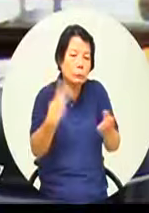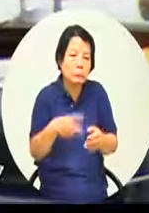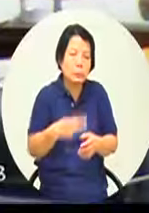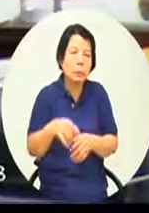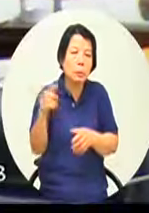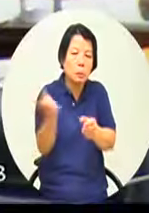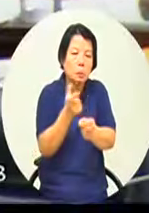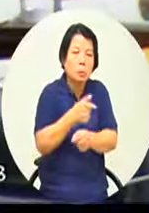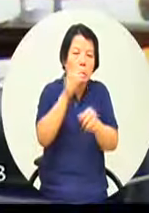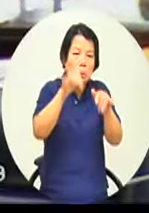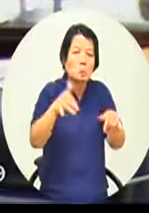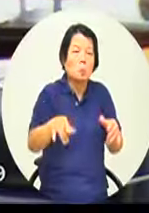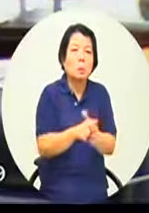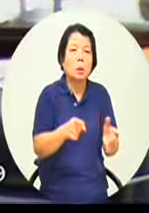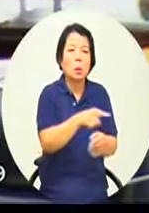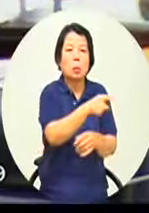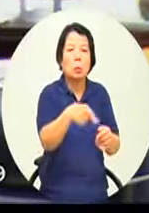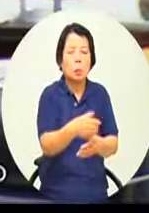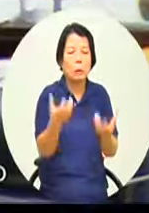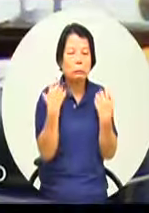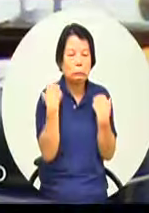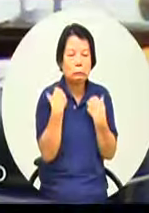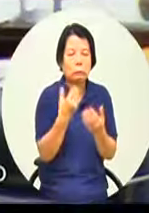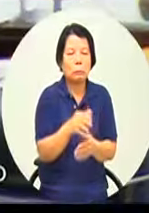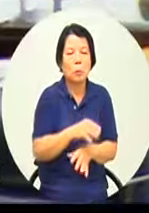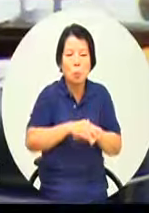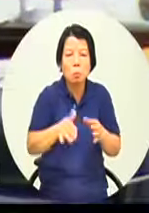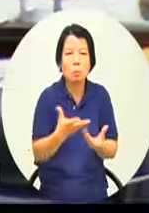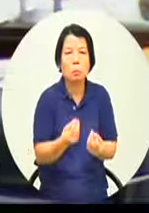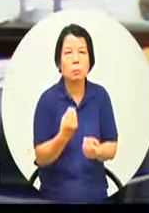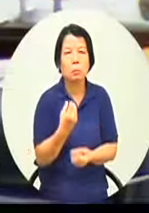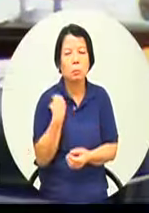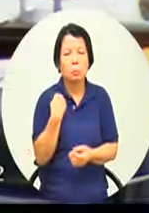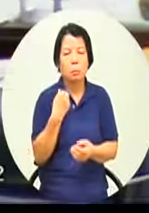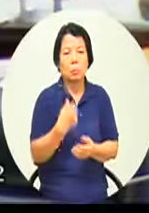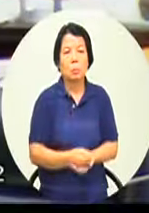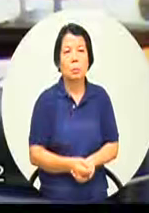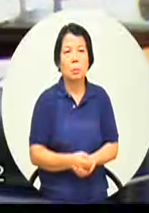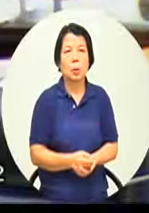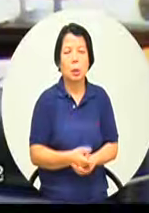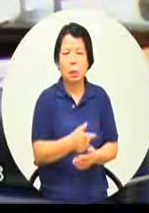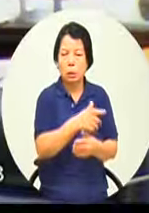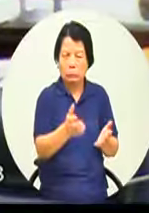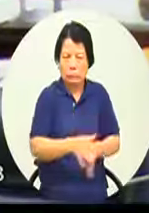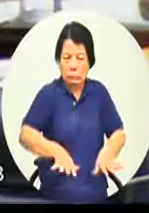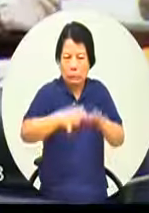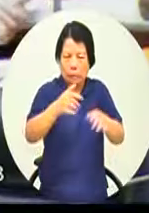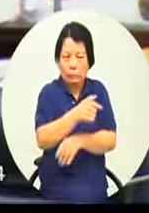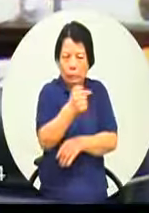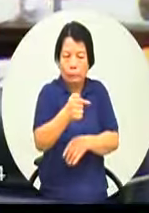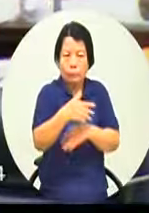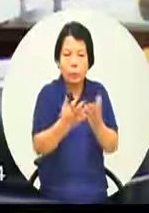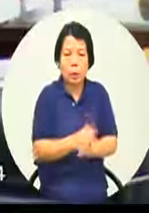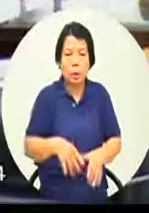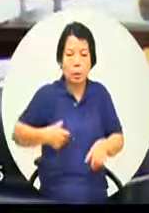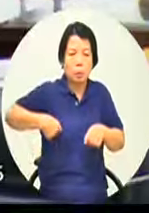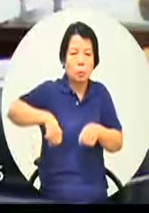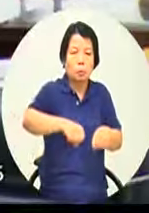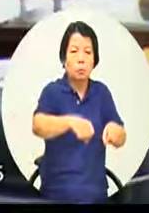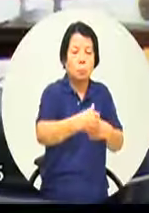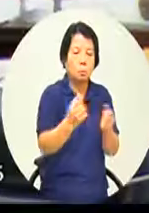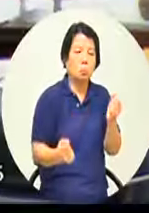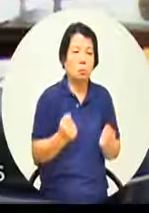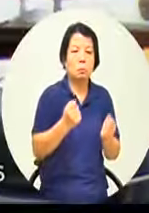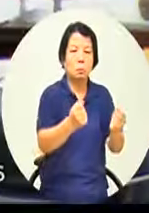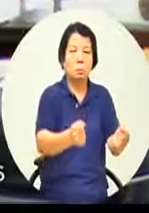们还是要去承受这样的一个困扰，那很严重哎，那会造成其实你去看用路人骑车的也好，开车的也